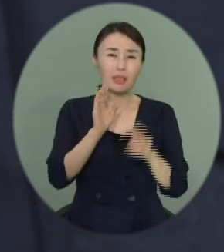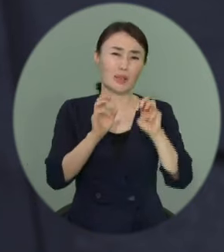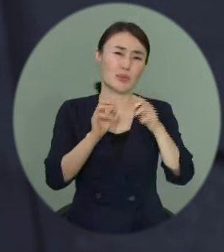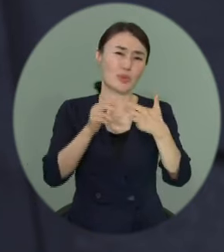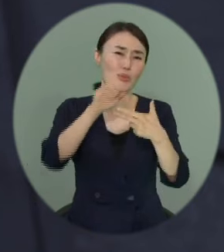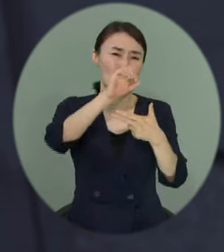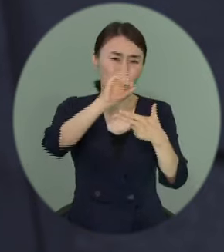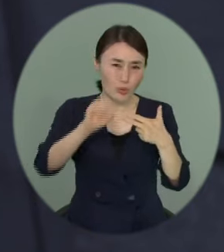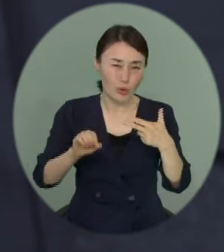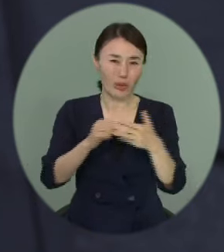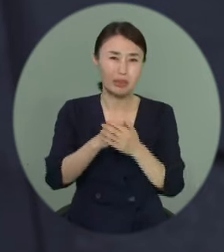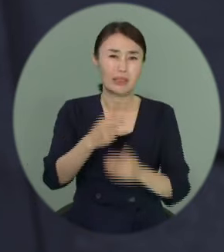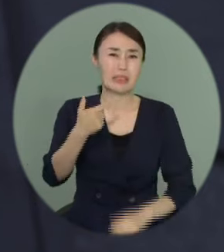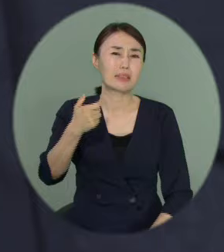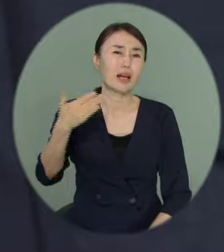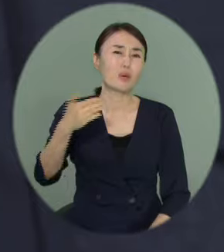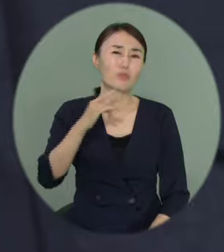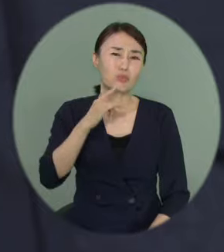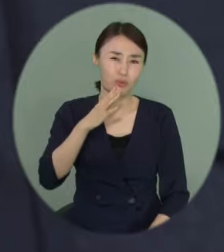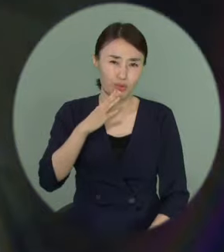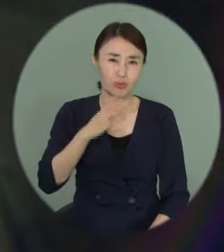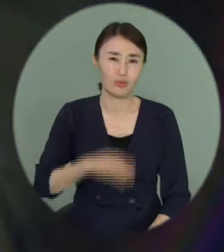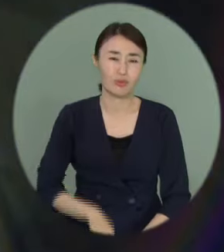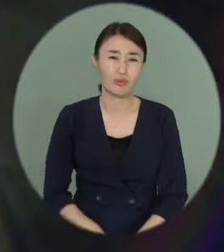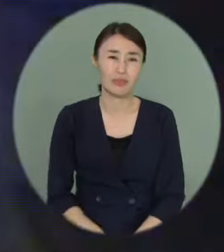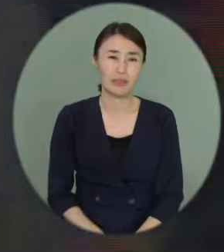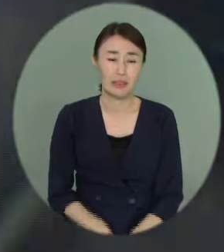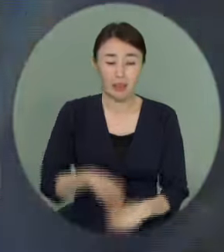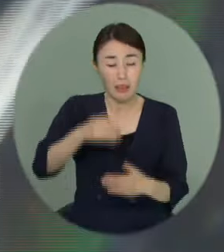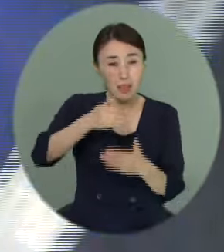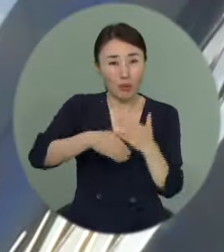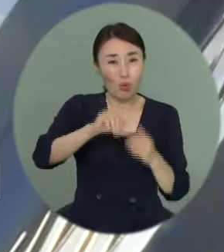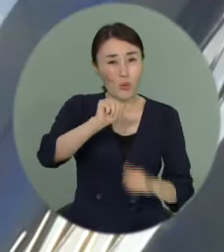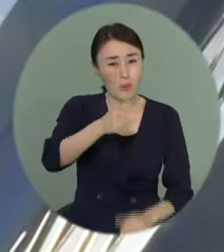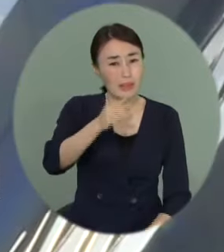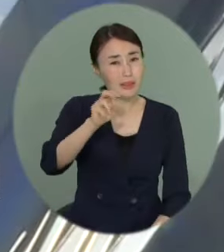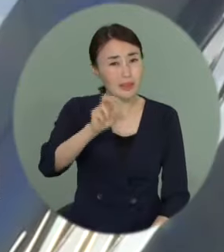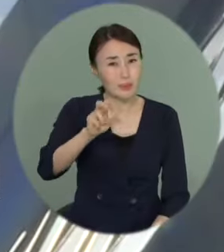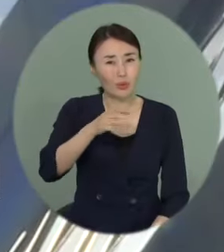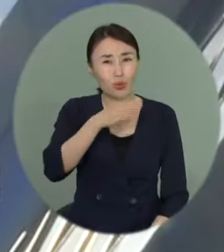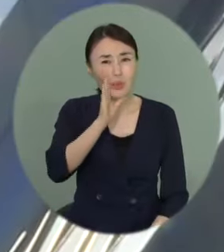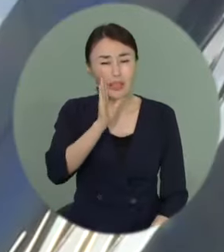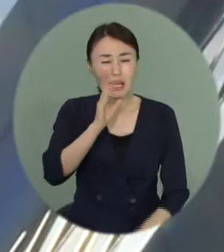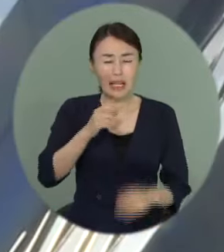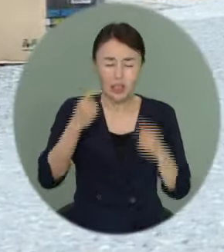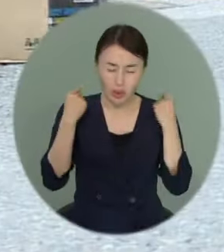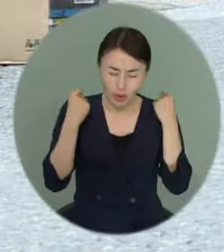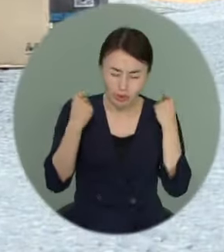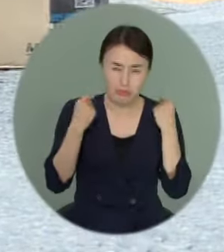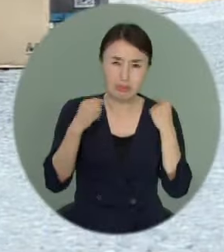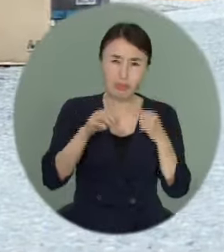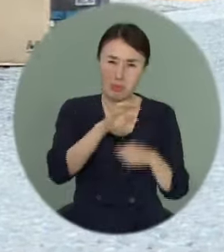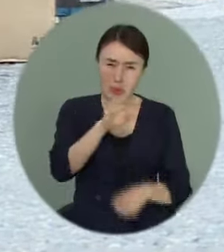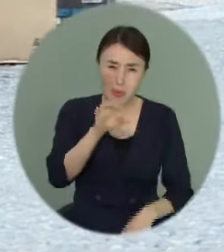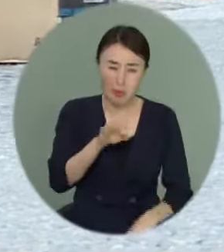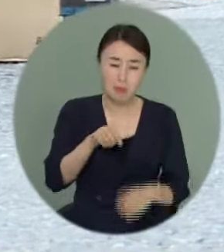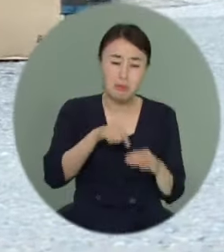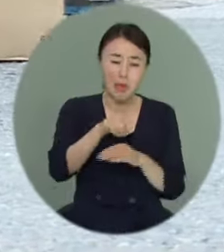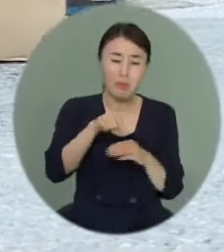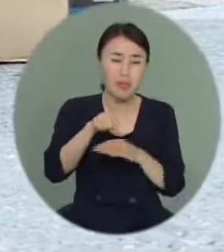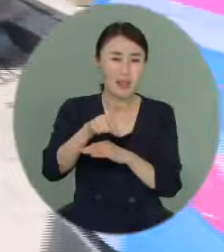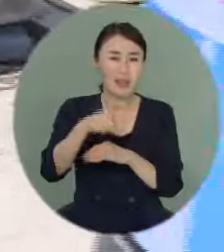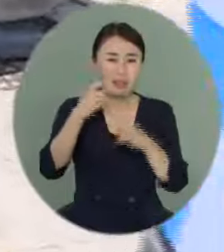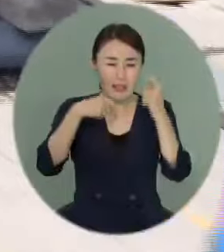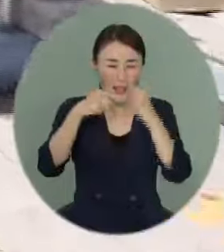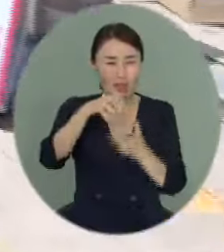37% 이른 아 명에 그치고 있습니다 나머지 520여 명의 노인들은 여전히 대약 패테 나와 오늘도